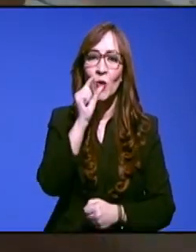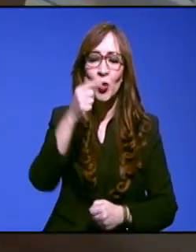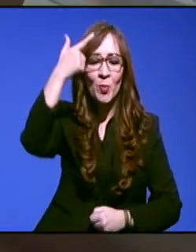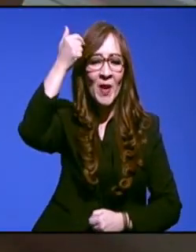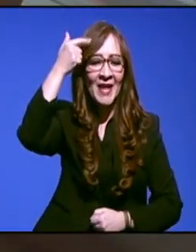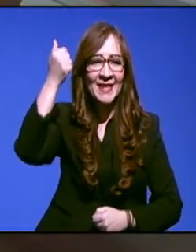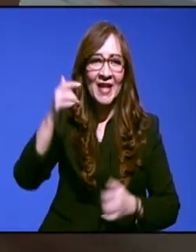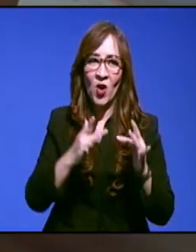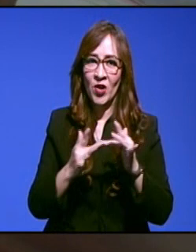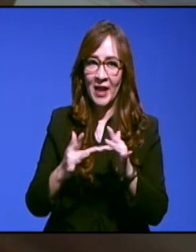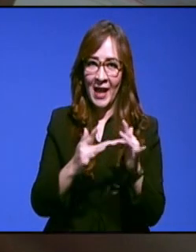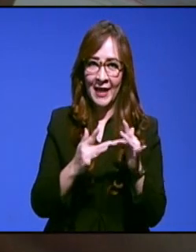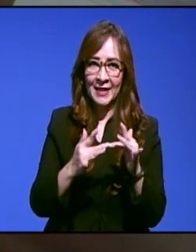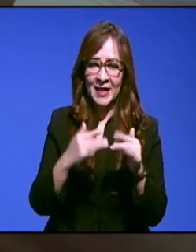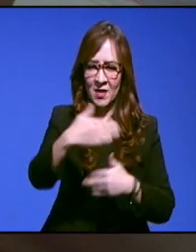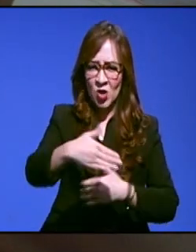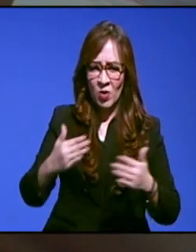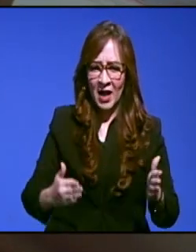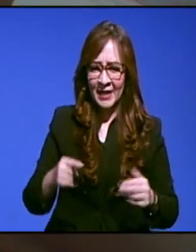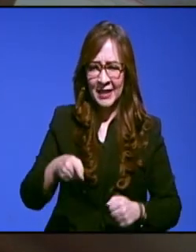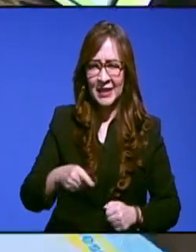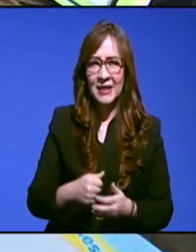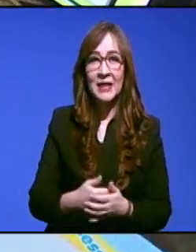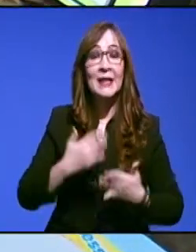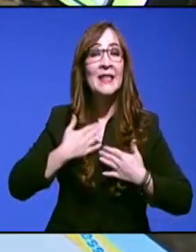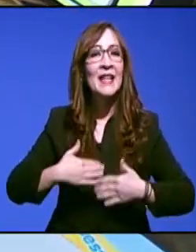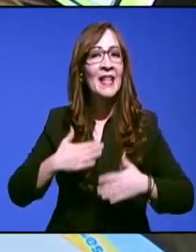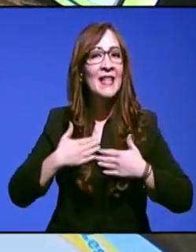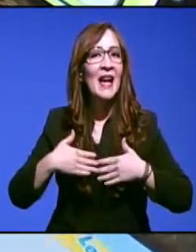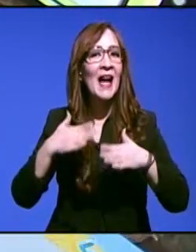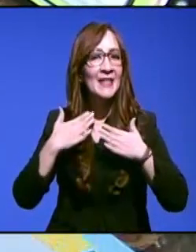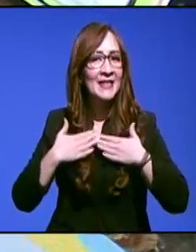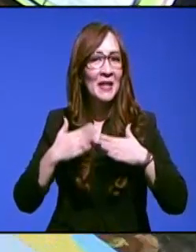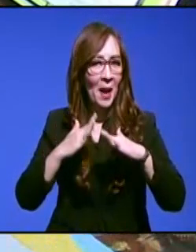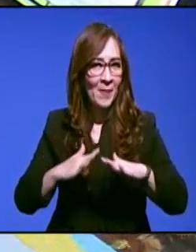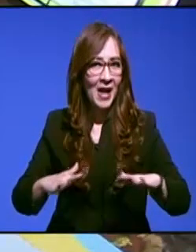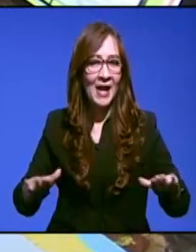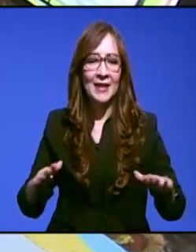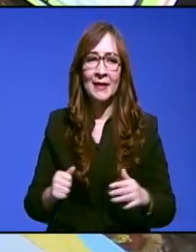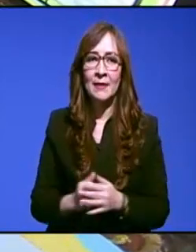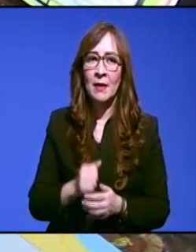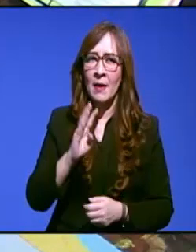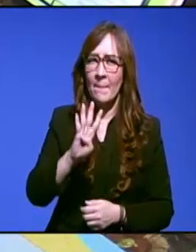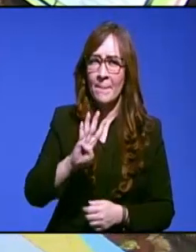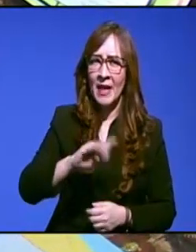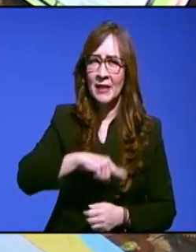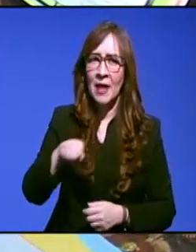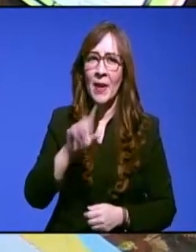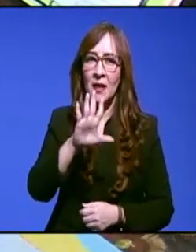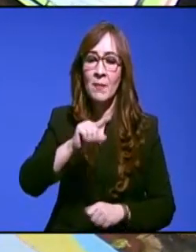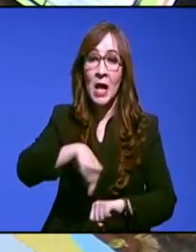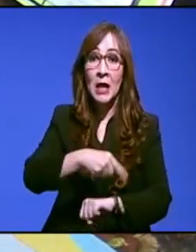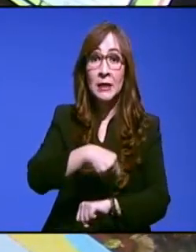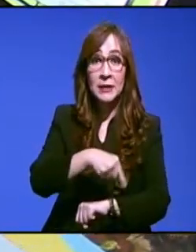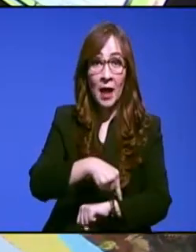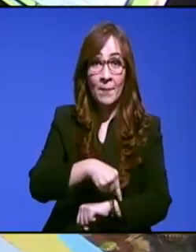digunakan, ruangan ini juga dirasa nyaman bagi siswa kelas 7 SMP ini. 4 hingga 5 jam biasa Tia habiskan di ruangan